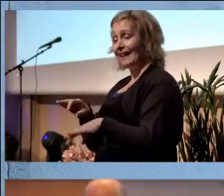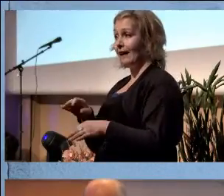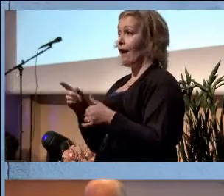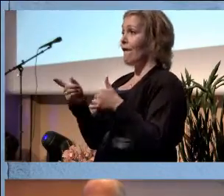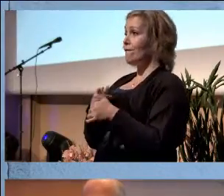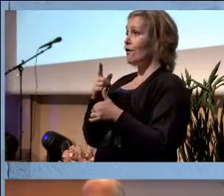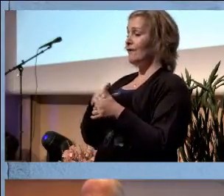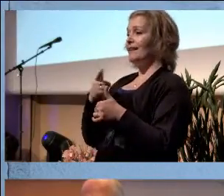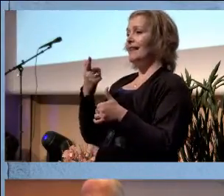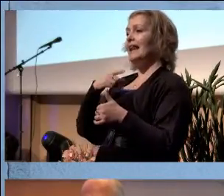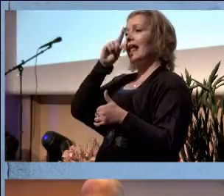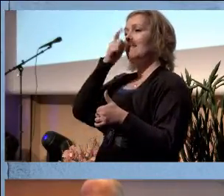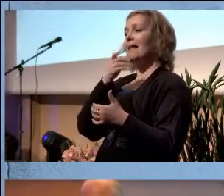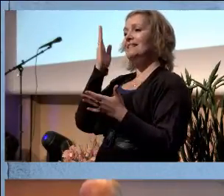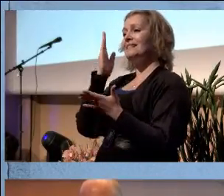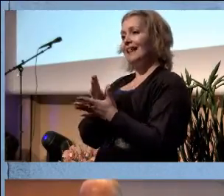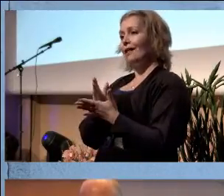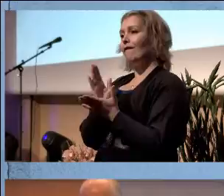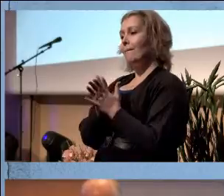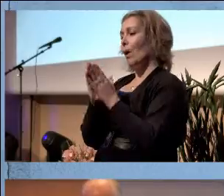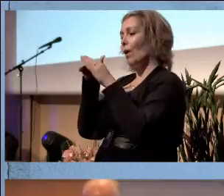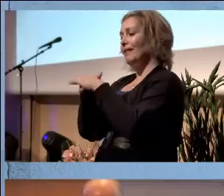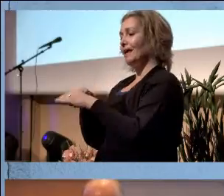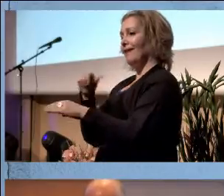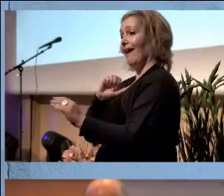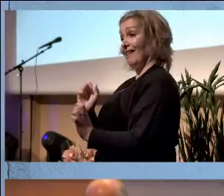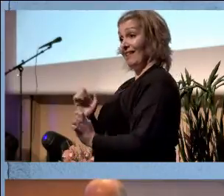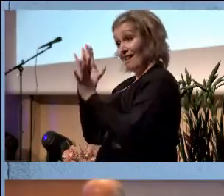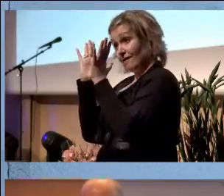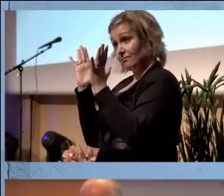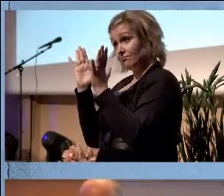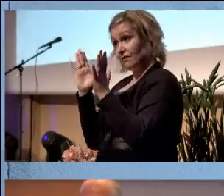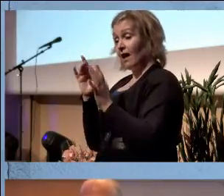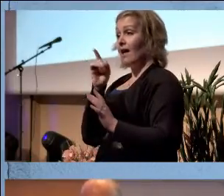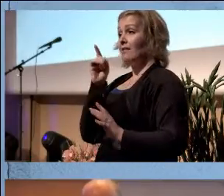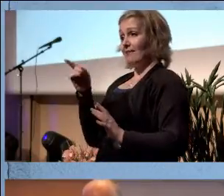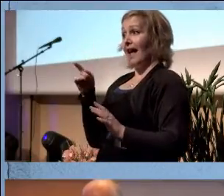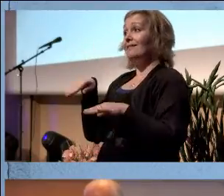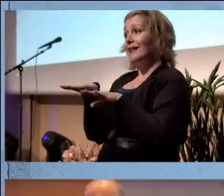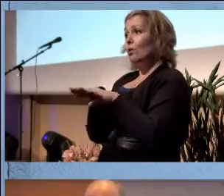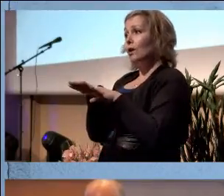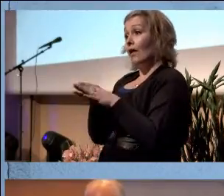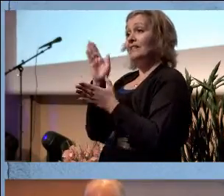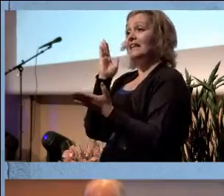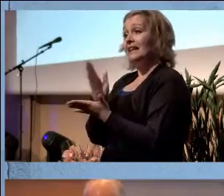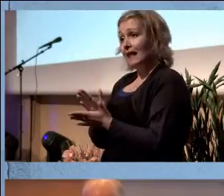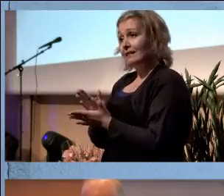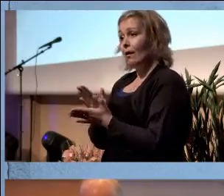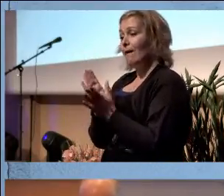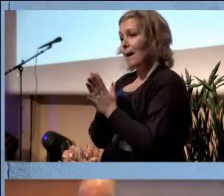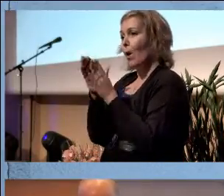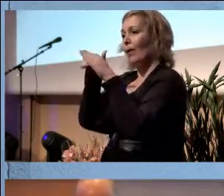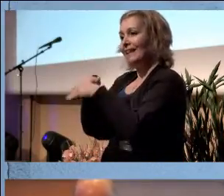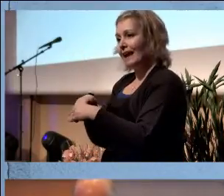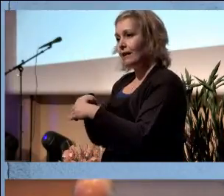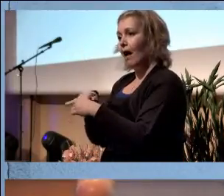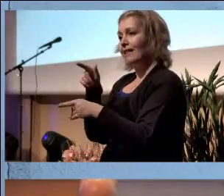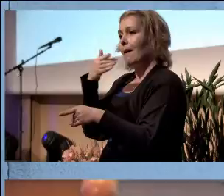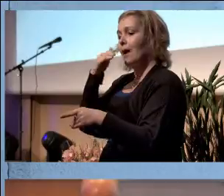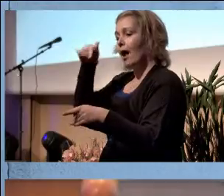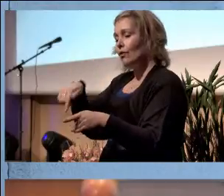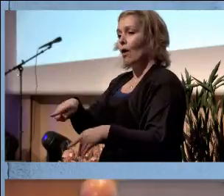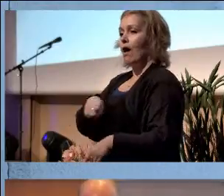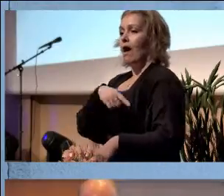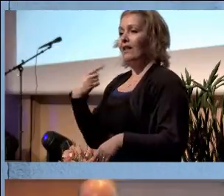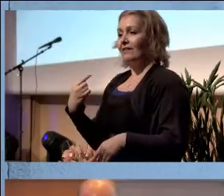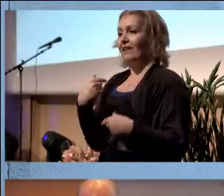og fremst fordi det er en menneskerett å få delta i sitt eget liv. Det er en demokratisk rett å delta. Derfor er det så bra nå at